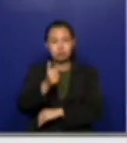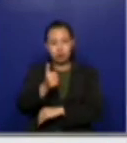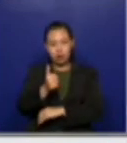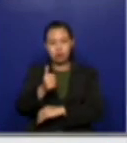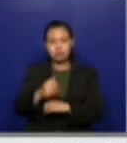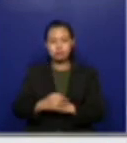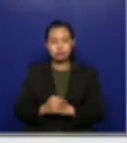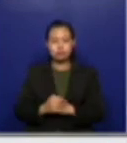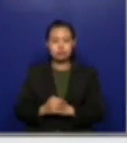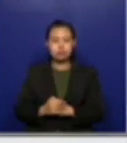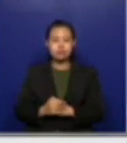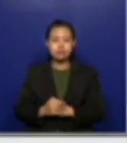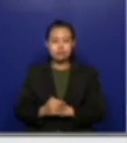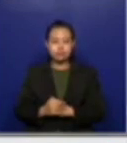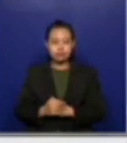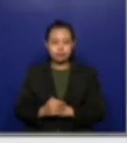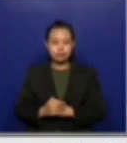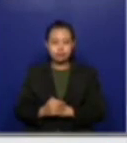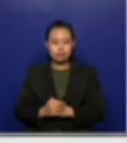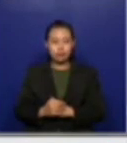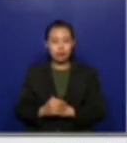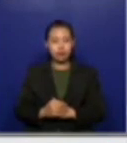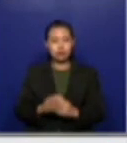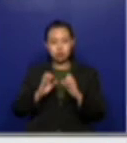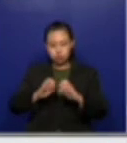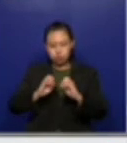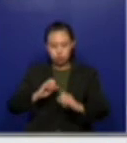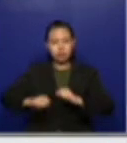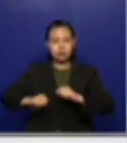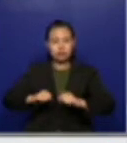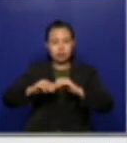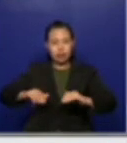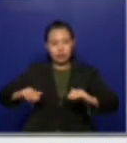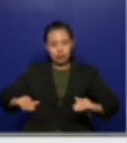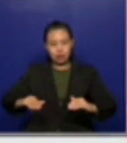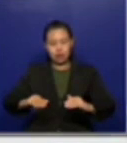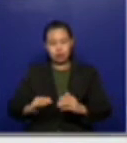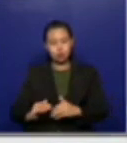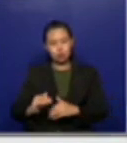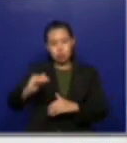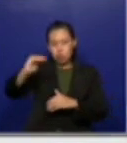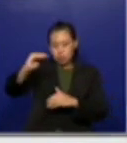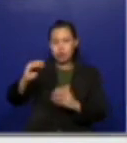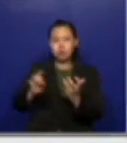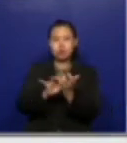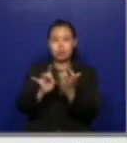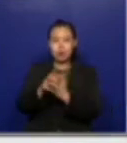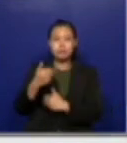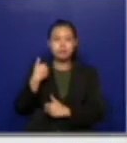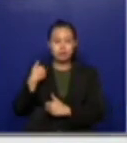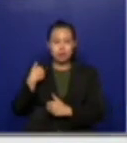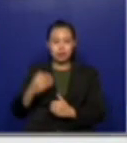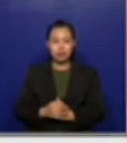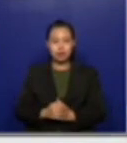ชนคนไทยให้เติบโตแบบมีคุณภาพเด็กและเยาวชนนักศึกษาแสดงความคิดเห็น